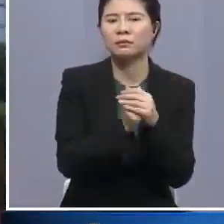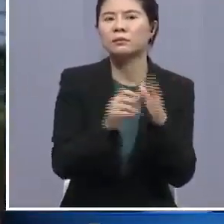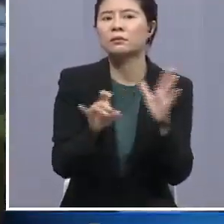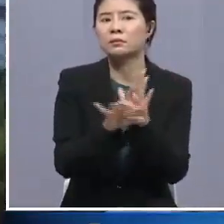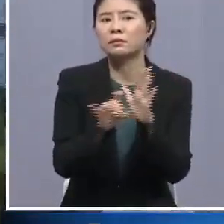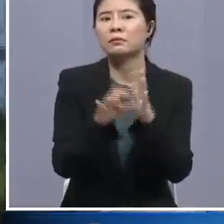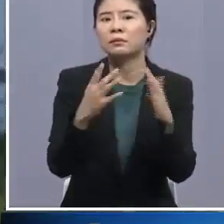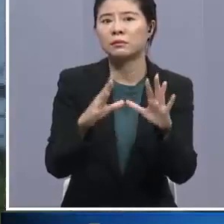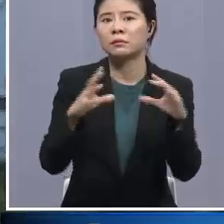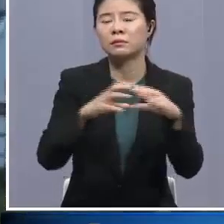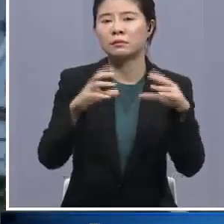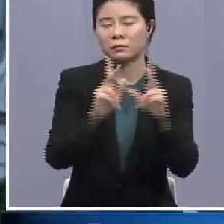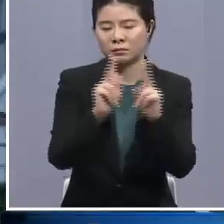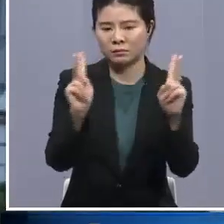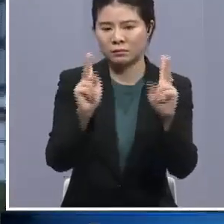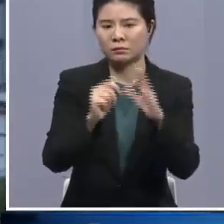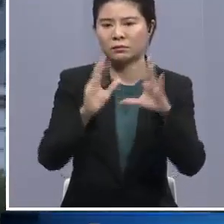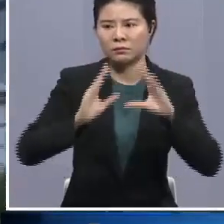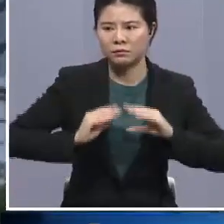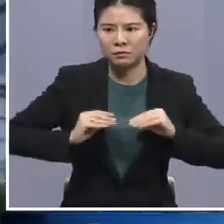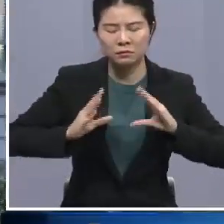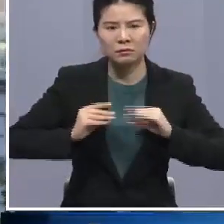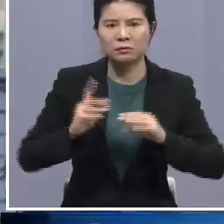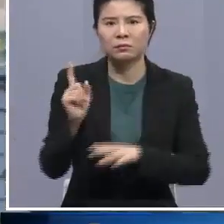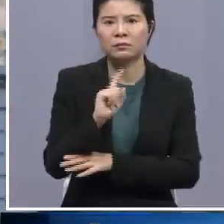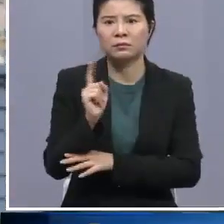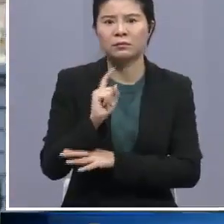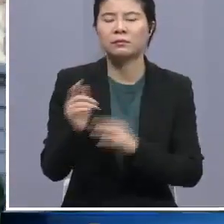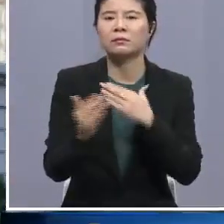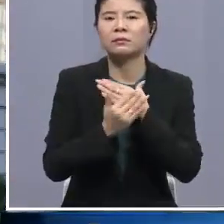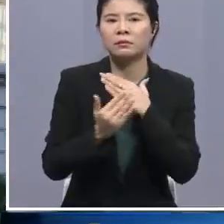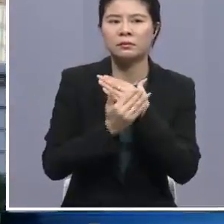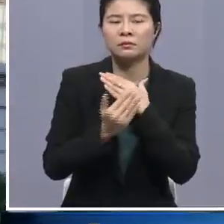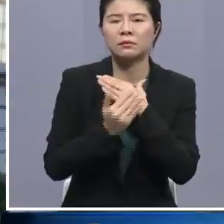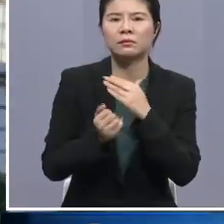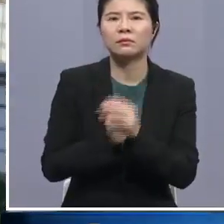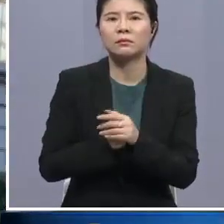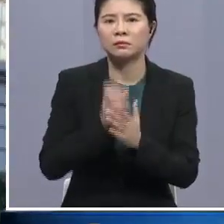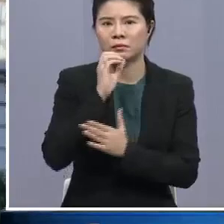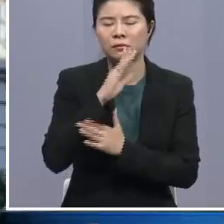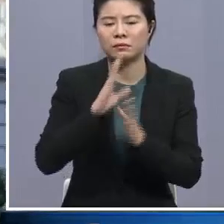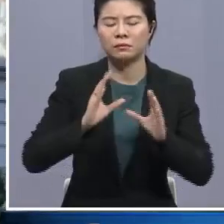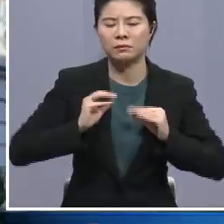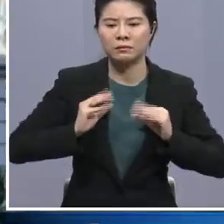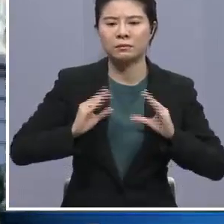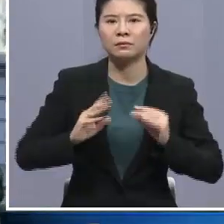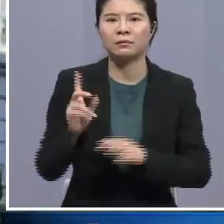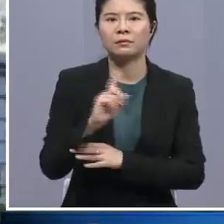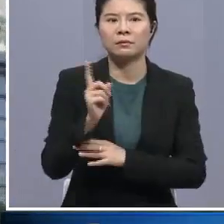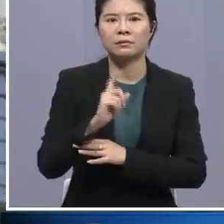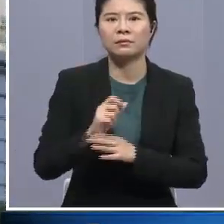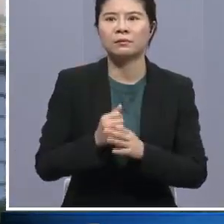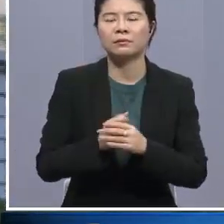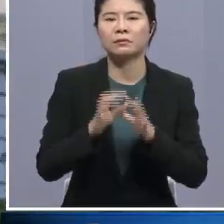ายแล้วคณะกรรมการกฤษฎีกาเนี่ยจะเห็นด้วยหรือไม่เห็นด้วย อ๋อคือเขาจะไม่ได้เตือนมาหรอกแต่เขาจะบอกเลยว่าเห็นด้วยหรือไม่เห็นด้วย ใช่